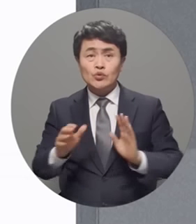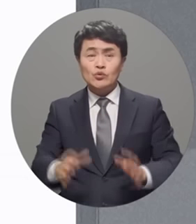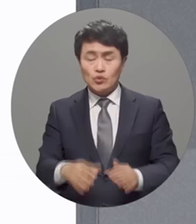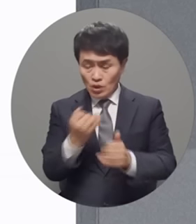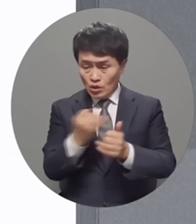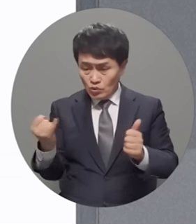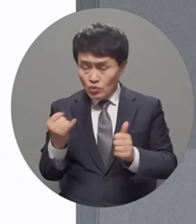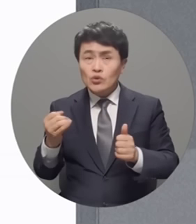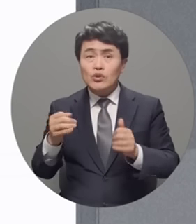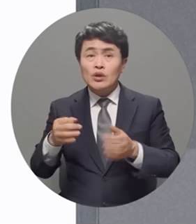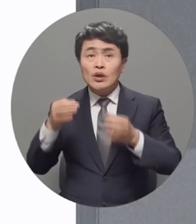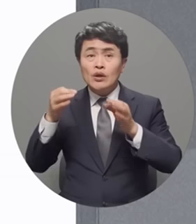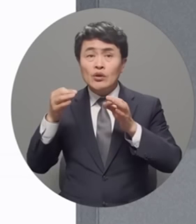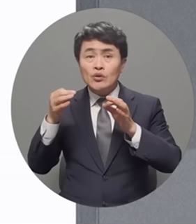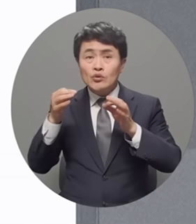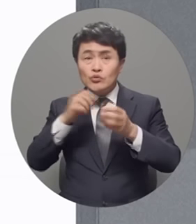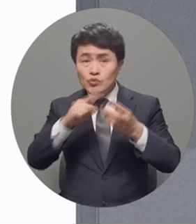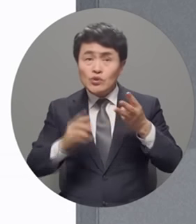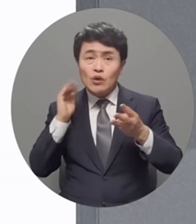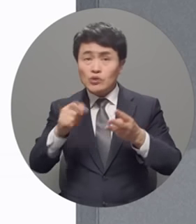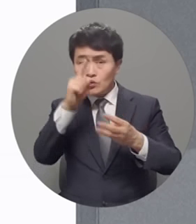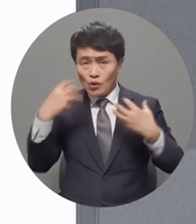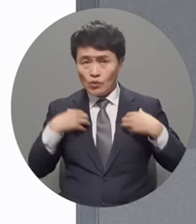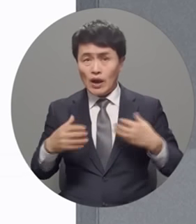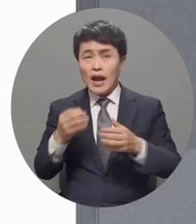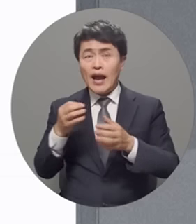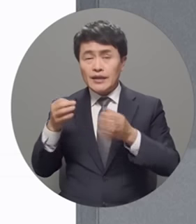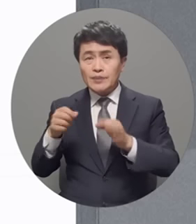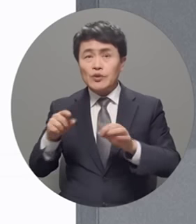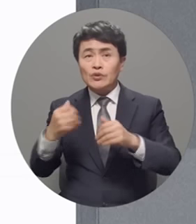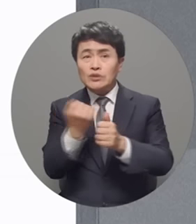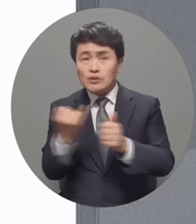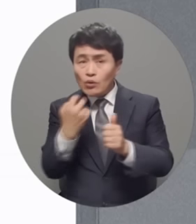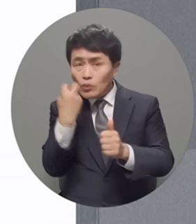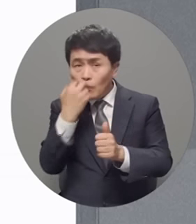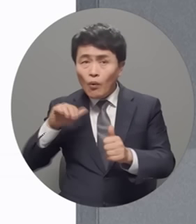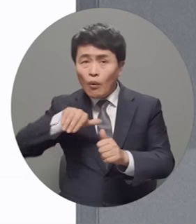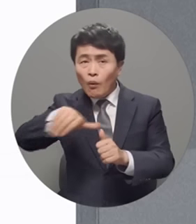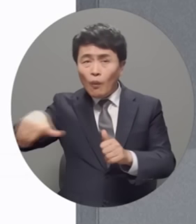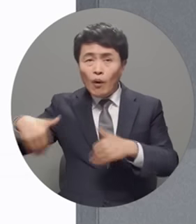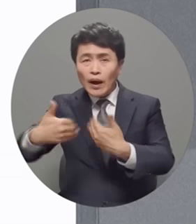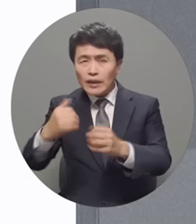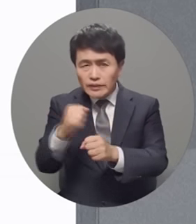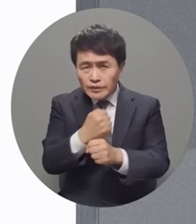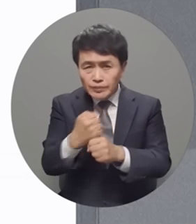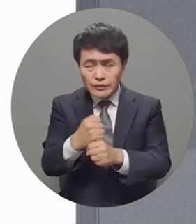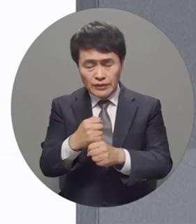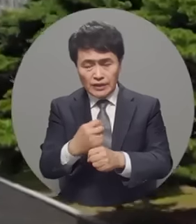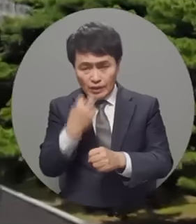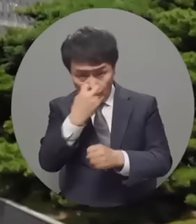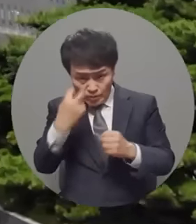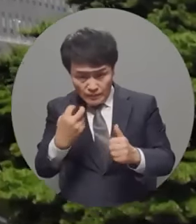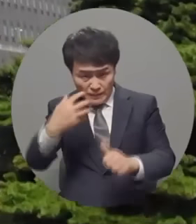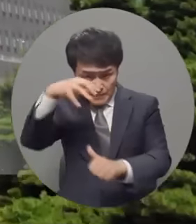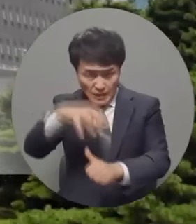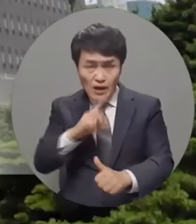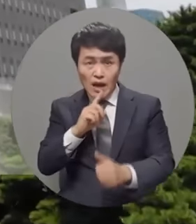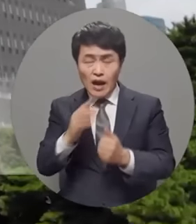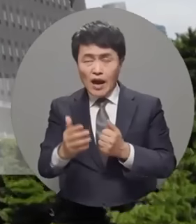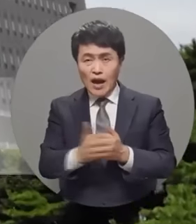은밀히 수사기관을 조종하고 여러 법률적 방식으로 야당을 탄압할 것이라고 주장했습니다. 올해